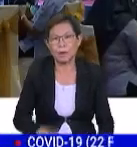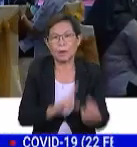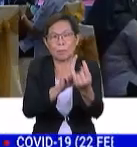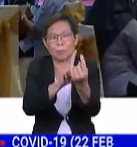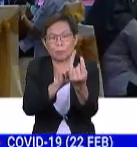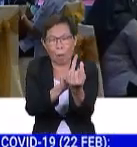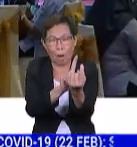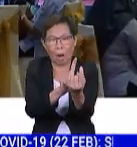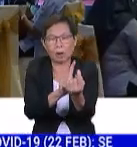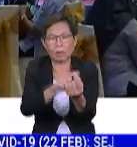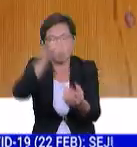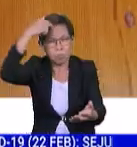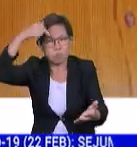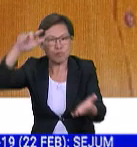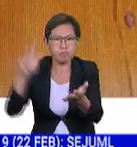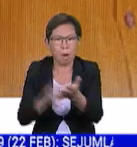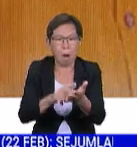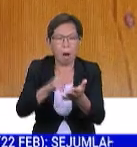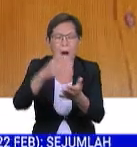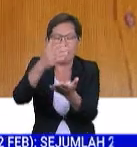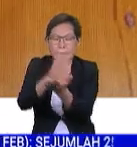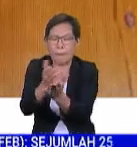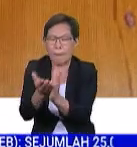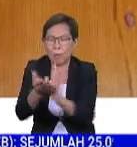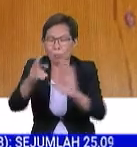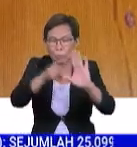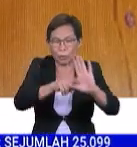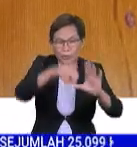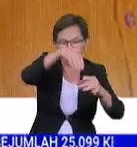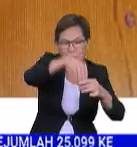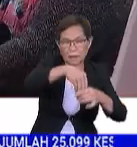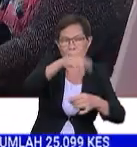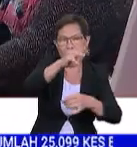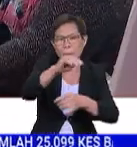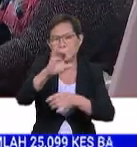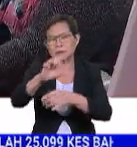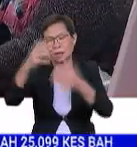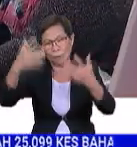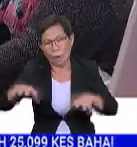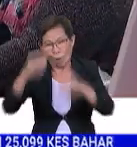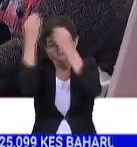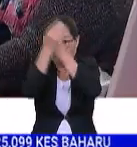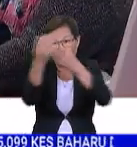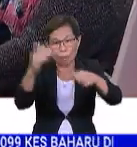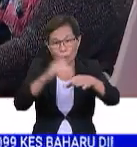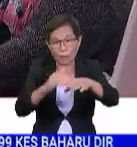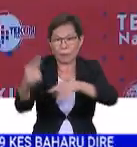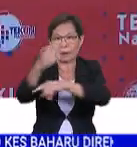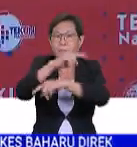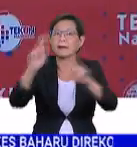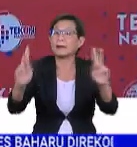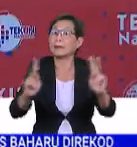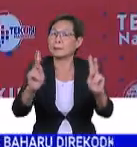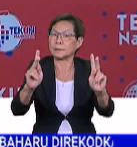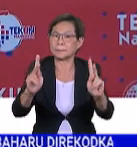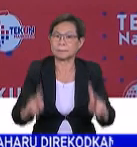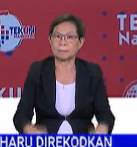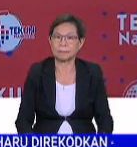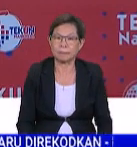Pertemuan itu juga akan memuktamadkan pembahagian kerusi dalam gabungan berkenaan sebelum diumum Khamis ini.